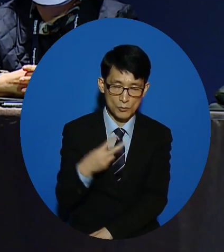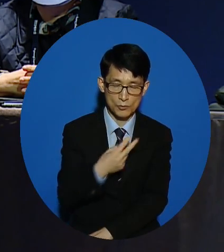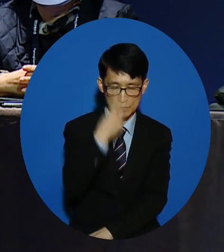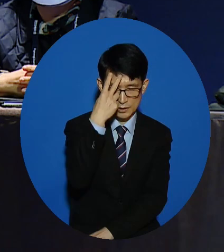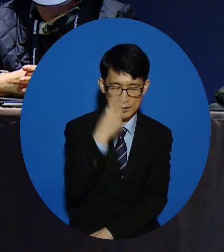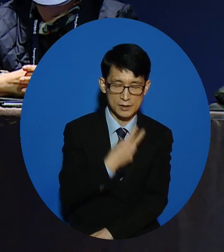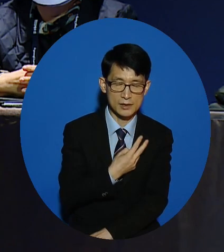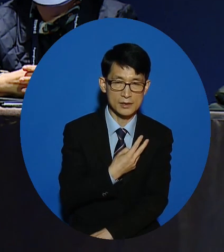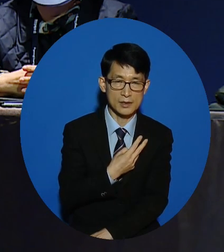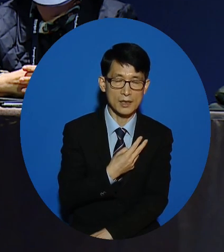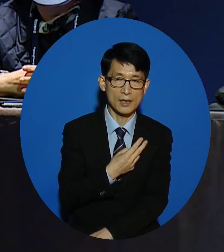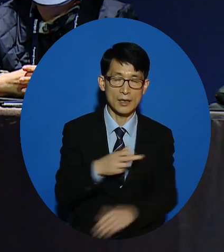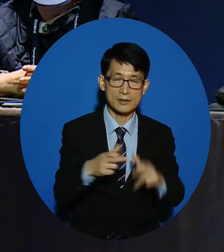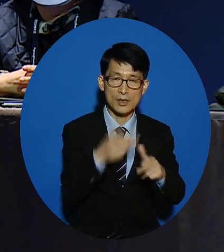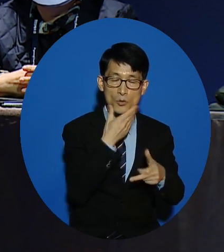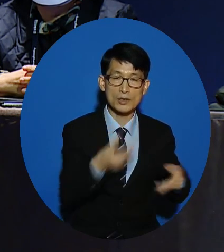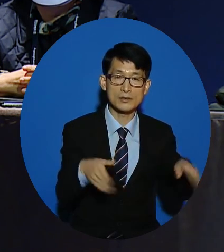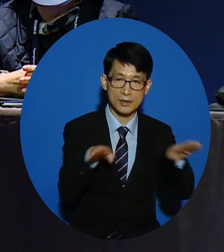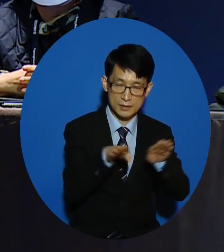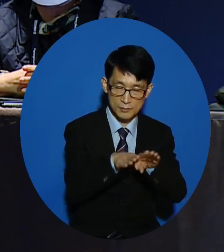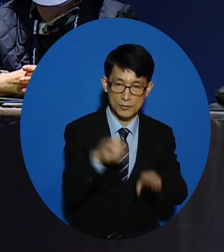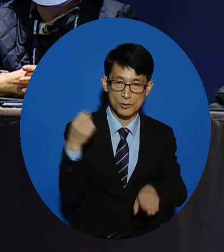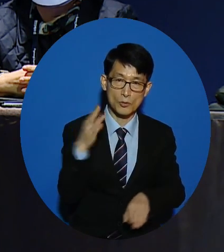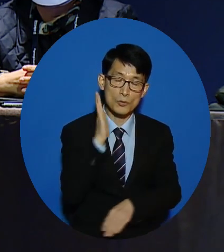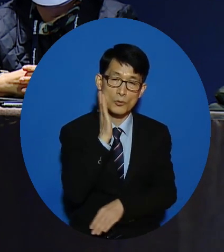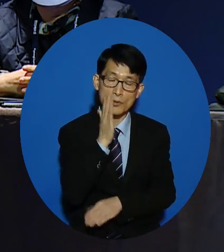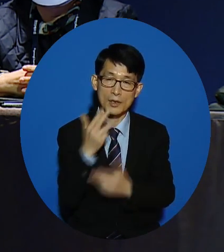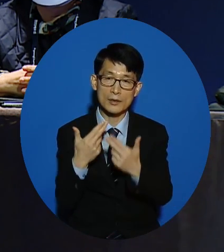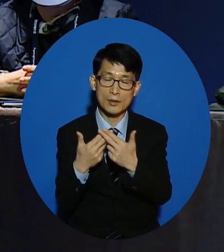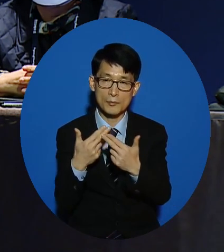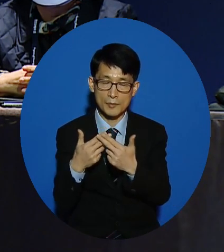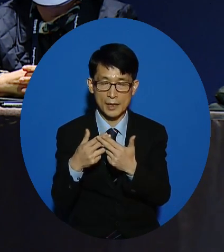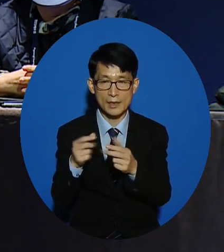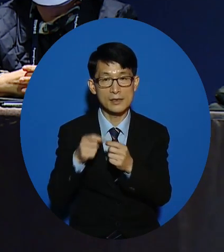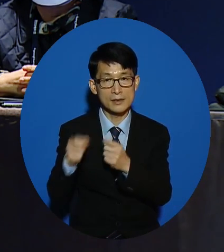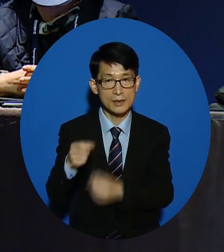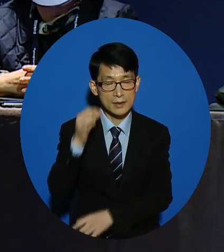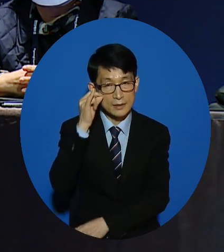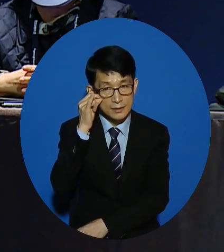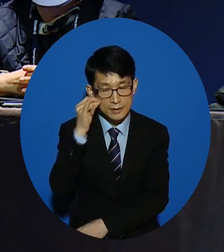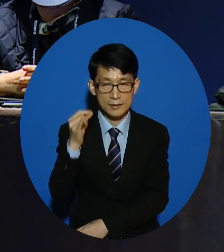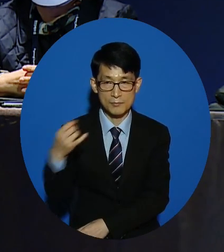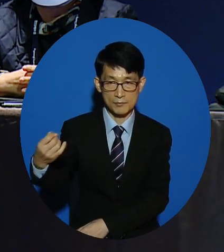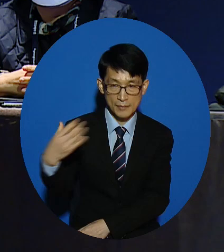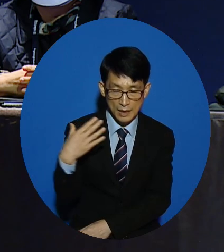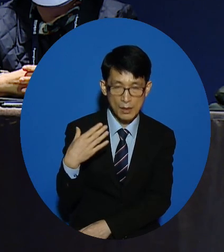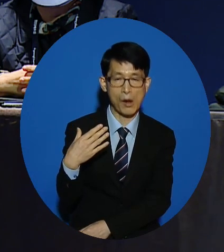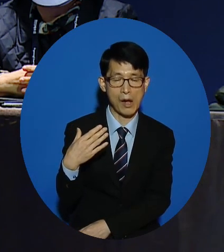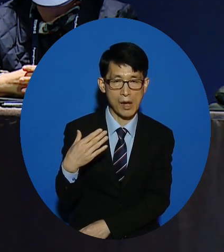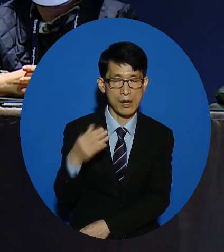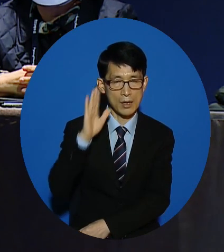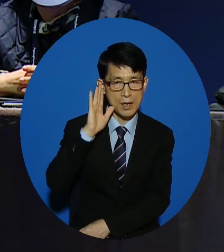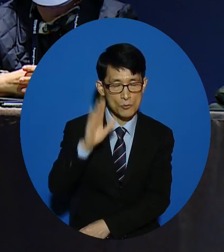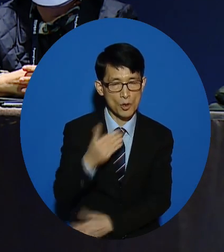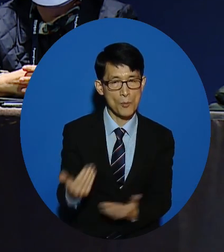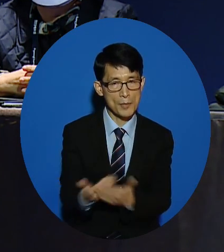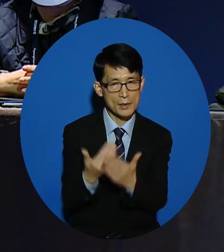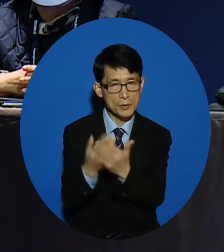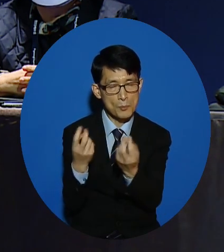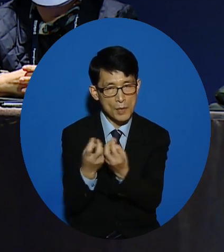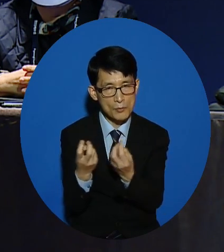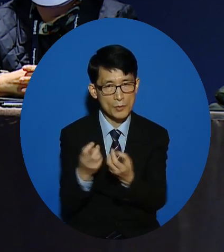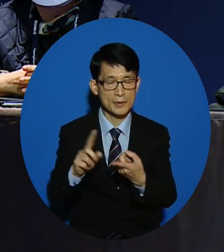관장님과 엄성현 지회장님 통해서 시각장애인과 청각장애인의 현실 그리고 앞으로의 발전 방안에 대한